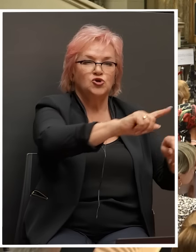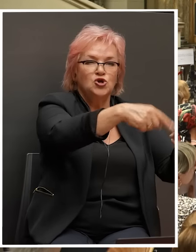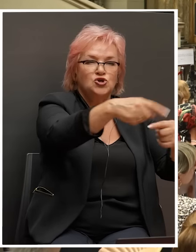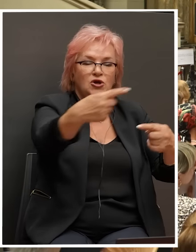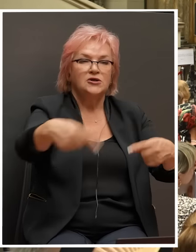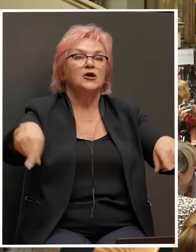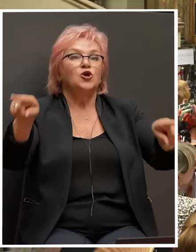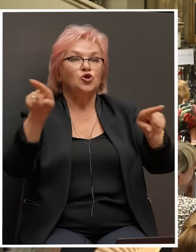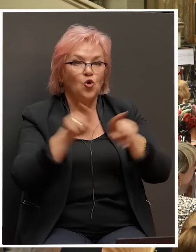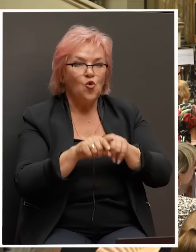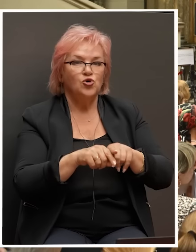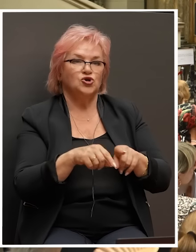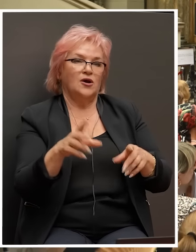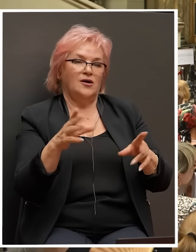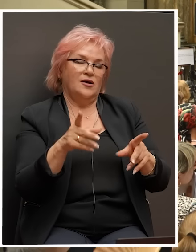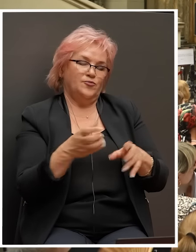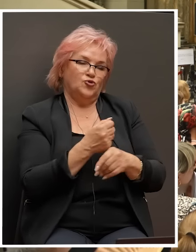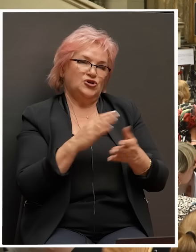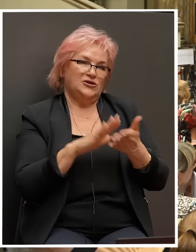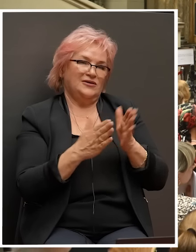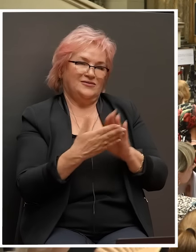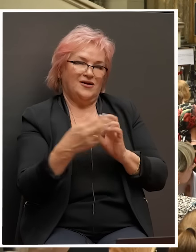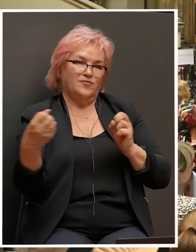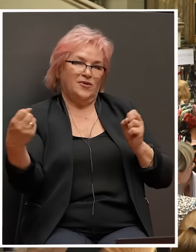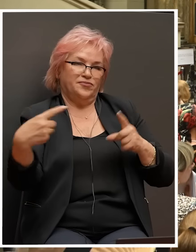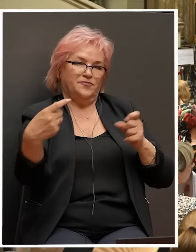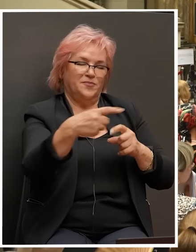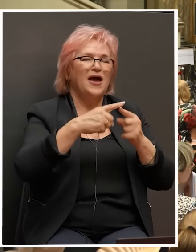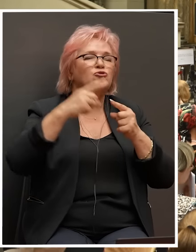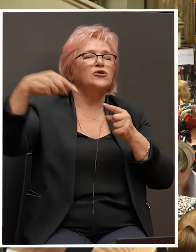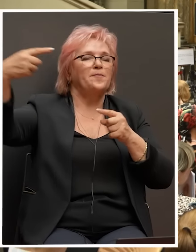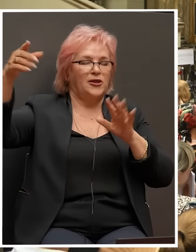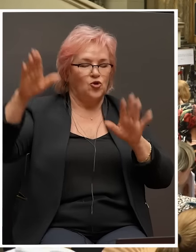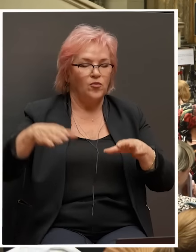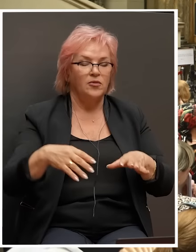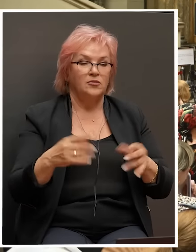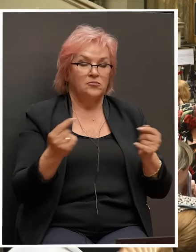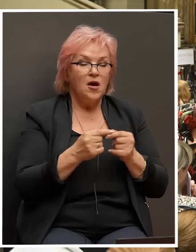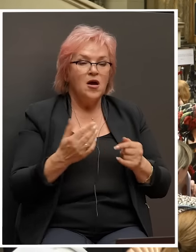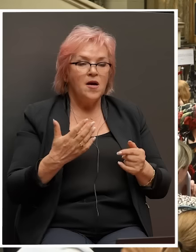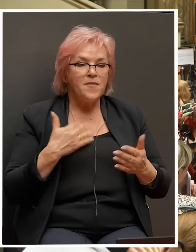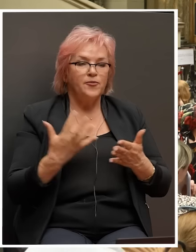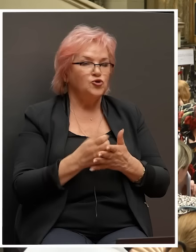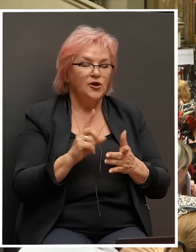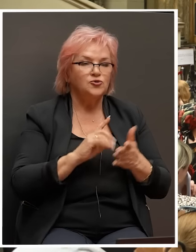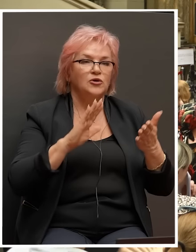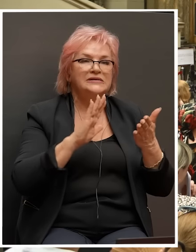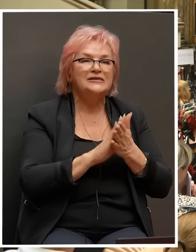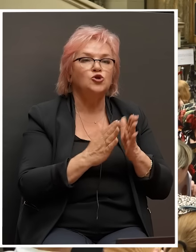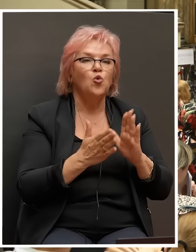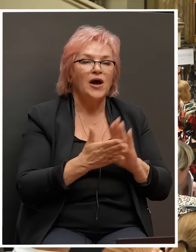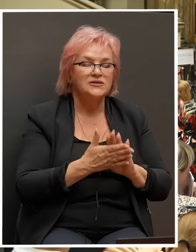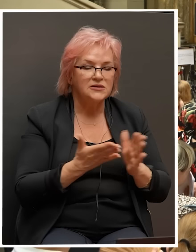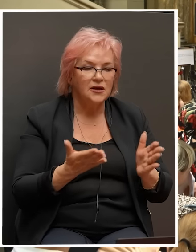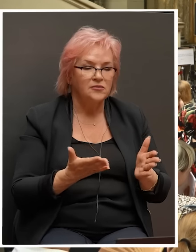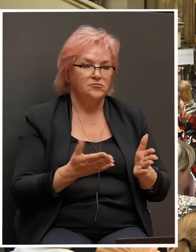итоге тоже сыграют с ними злую шутку, но это уже совсем другая история. Соответственно, мы с вами получаем ситуацию, при